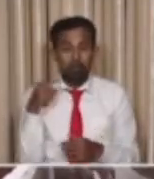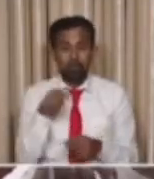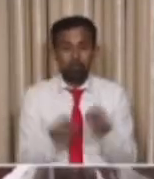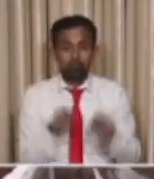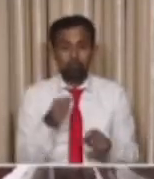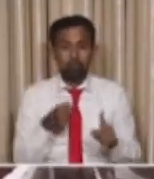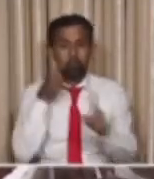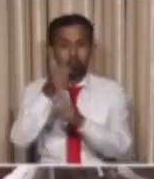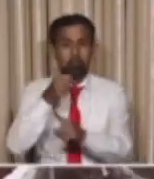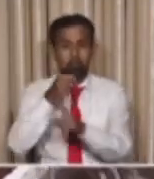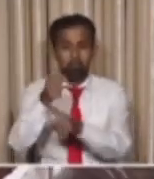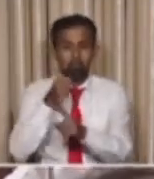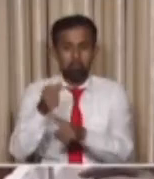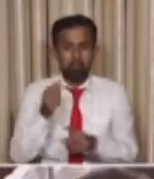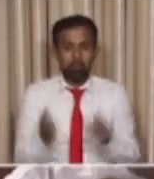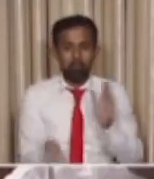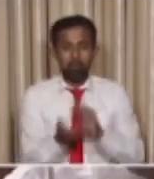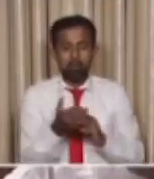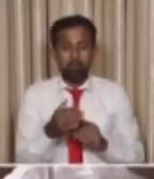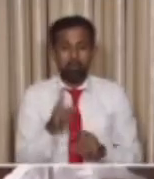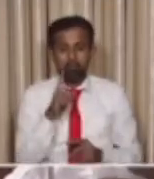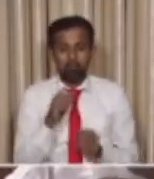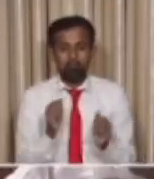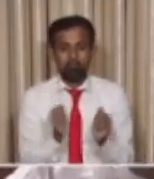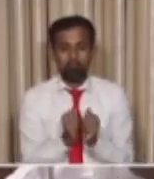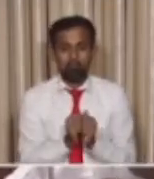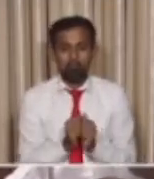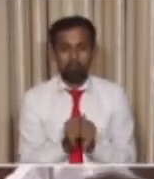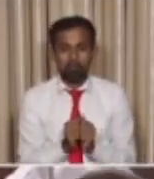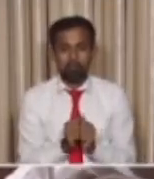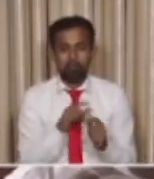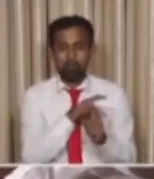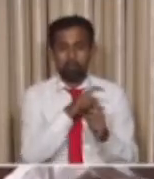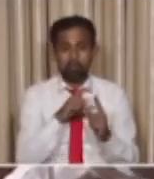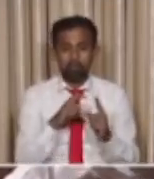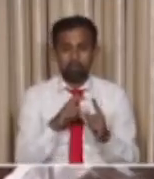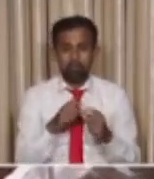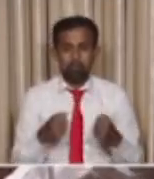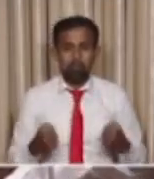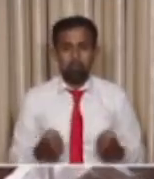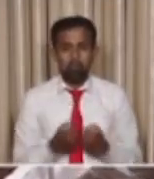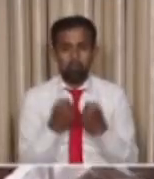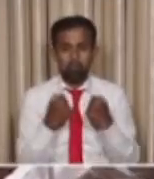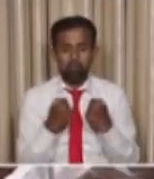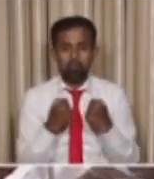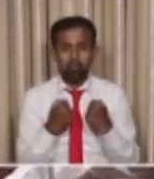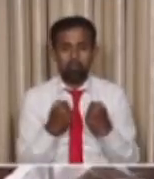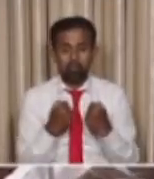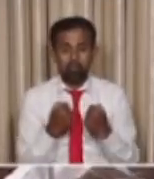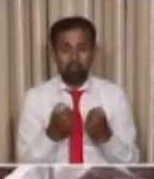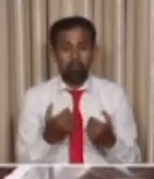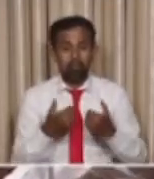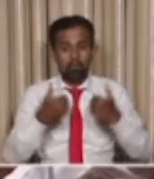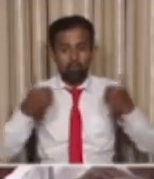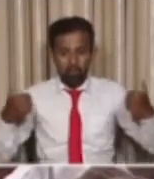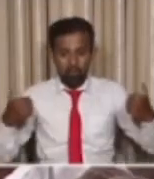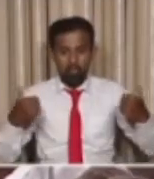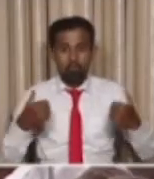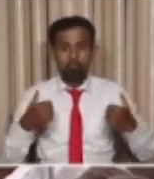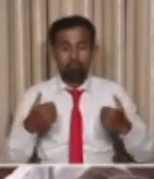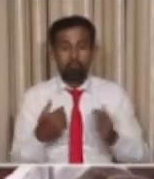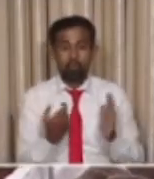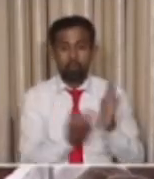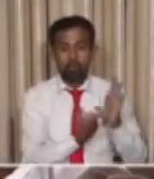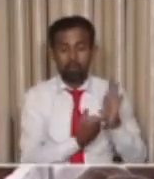පිරිස් පහර දෙදී යන එක තමයි පෙරහැරේ එක අංගයක්. ඒක නිසා මේ සංස්කෘතික විරසකය හේතු වුණා මේ දුරස්ත බව හේතු වුණා